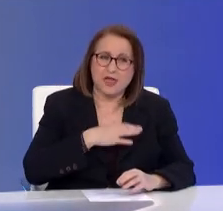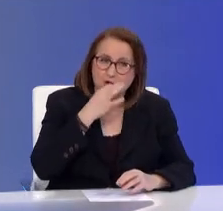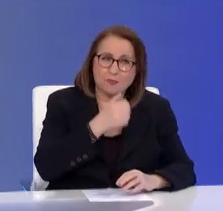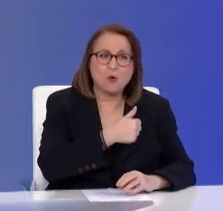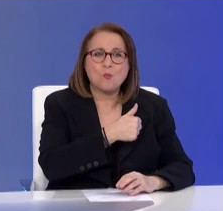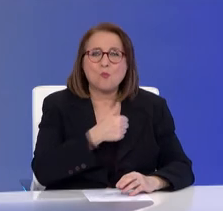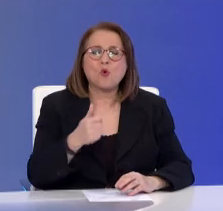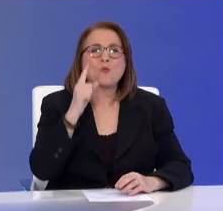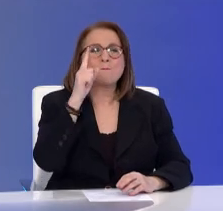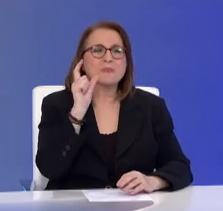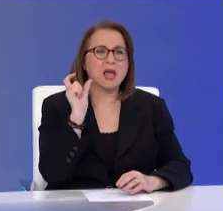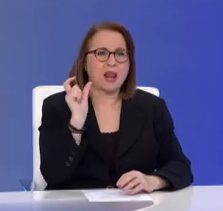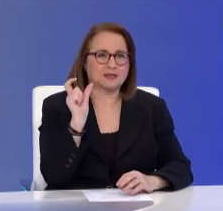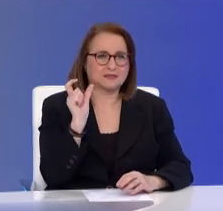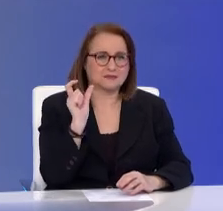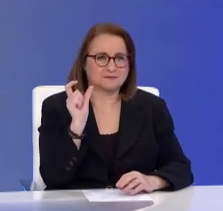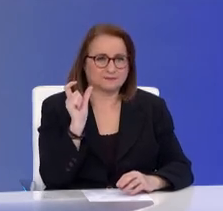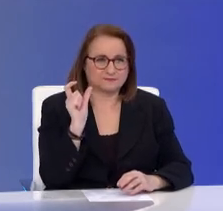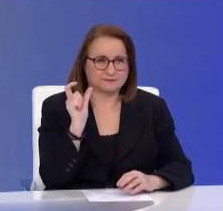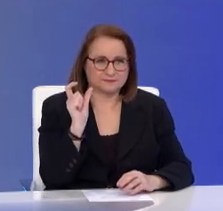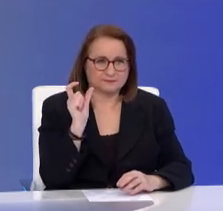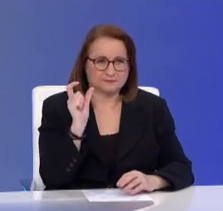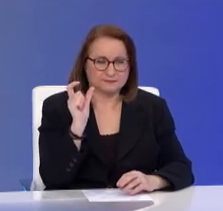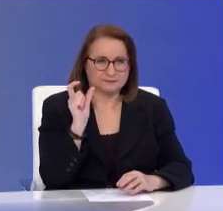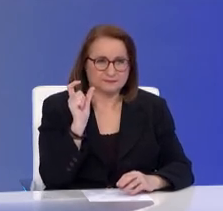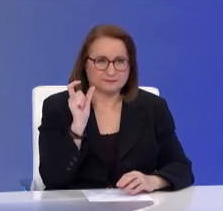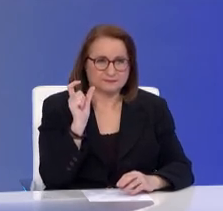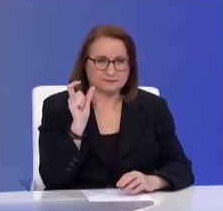πω μια λέξη πριν.